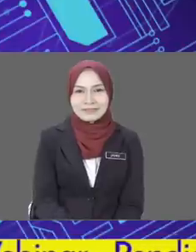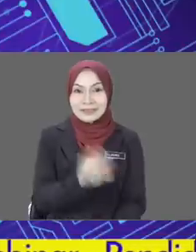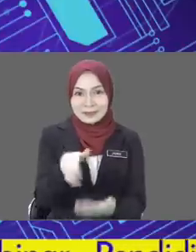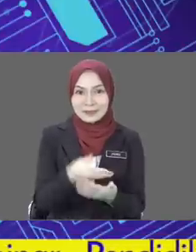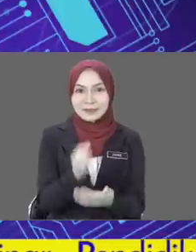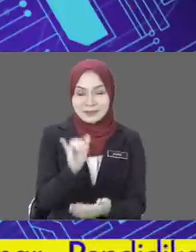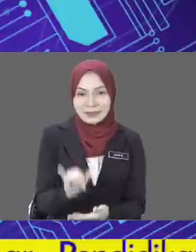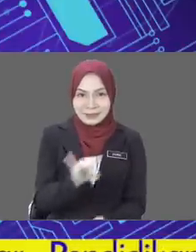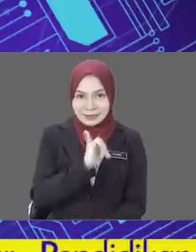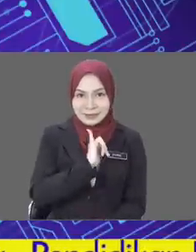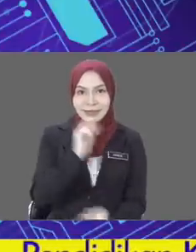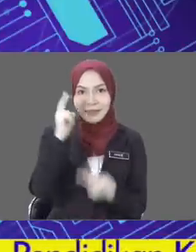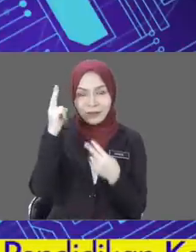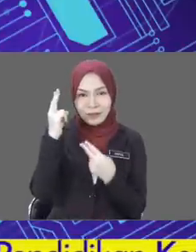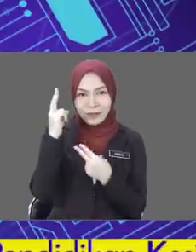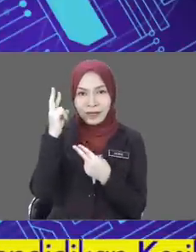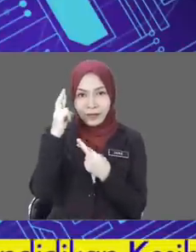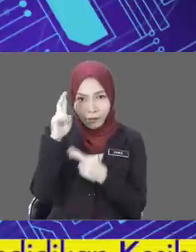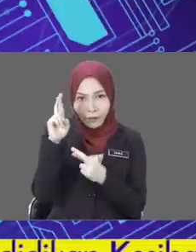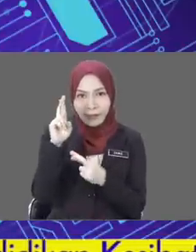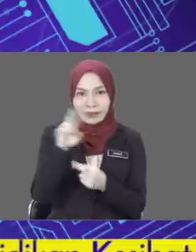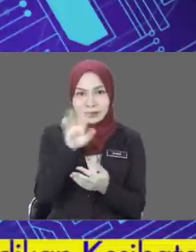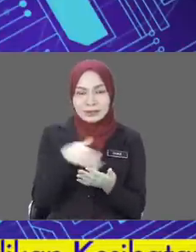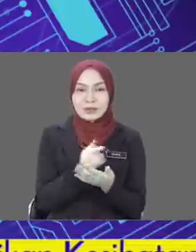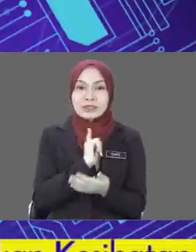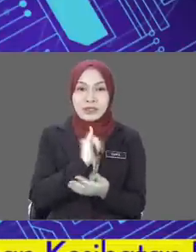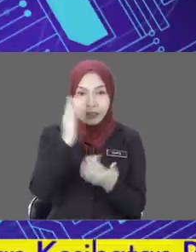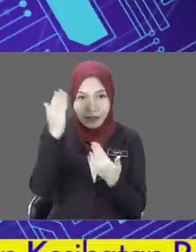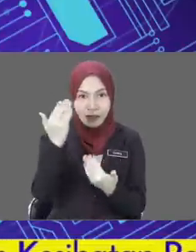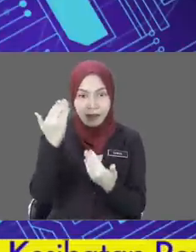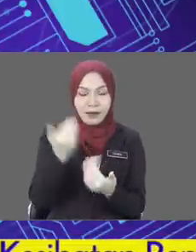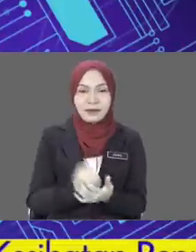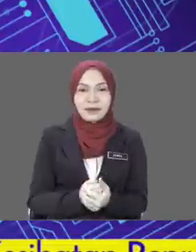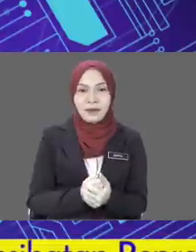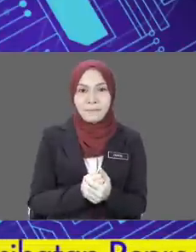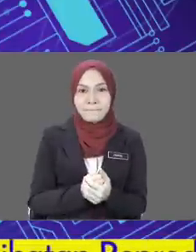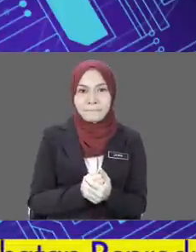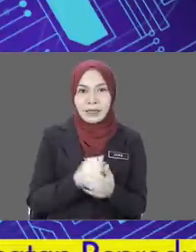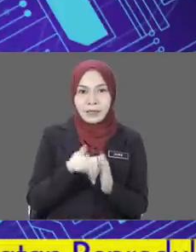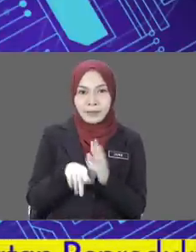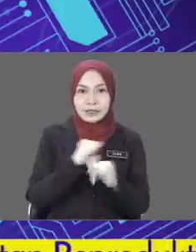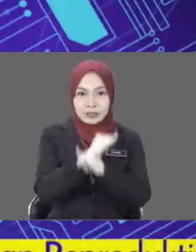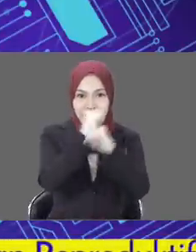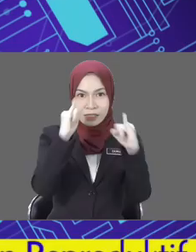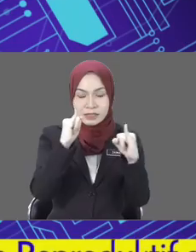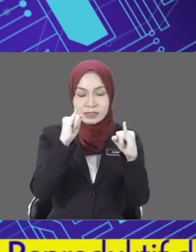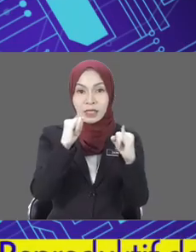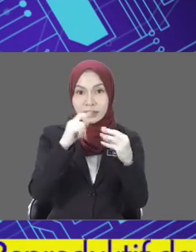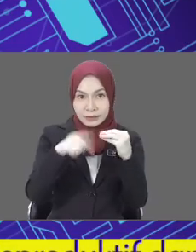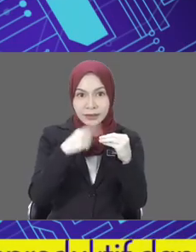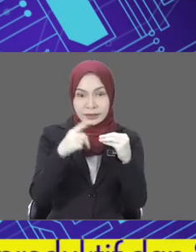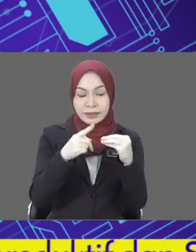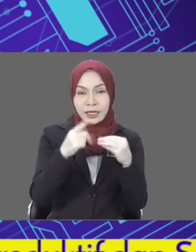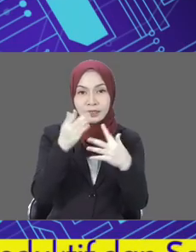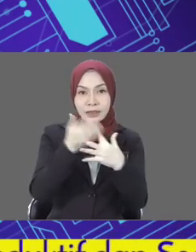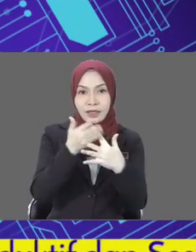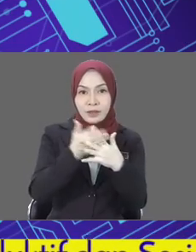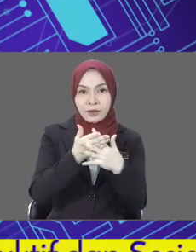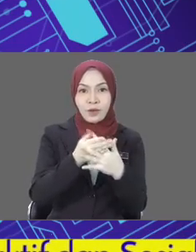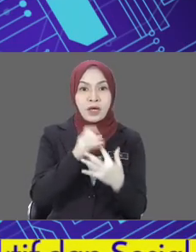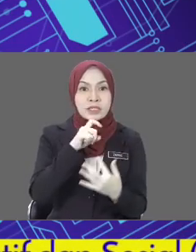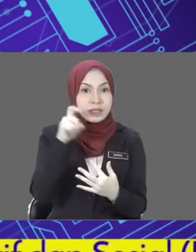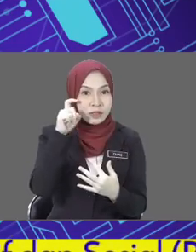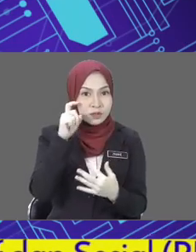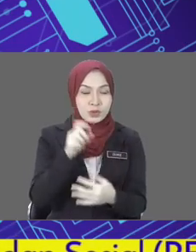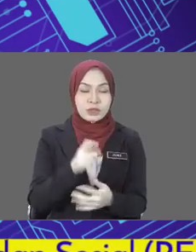penonton webinar yang dihormati sekalian saya berharap agar potensian mengenai gangguan seksual daripada